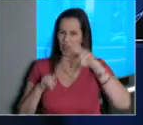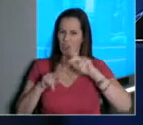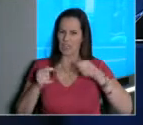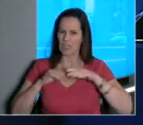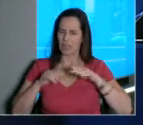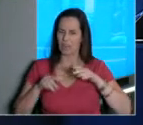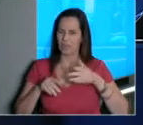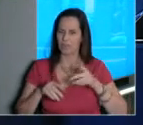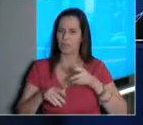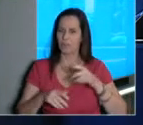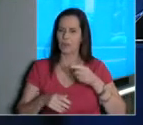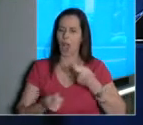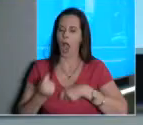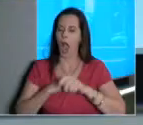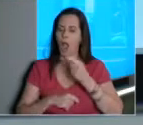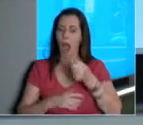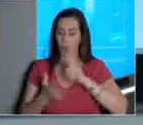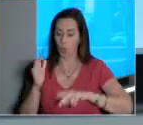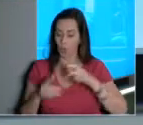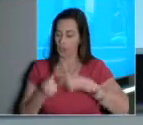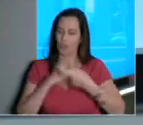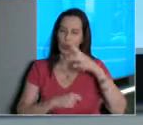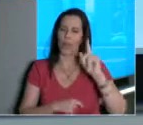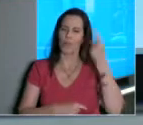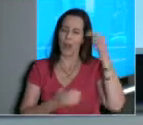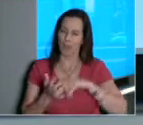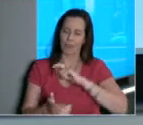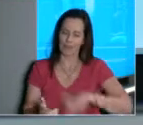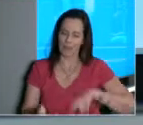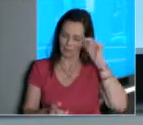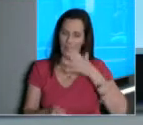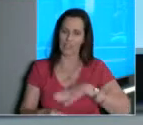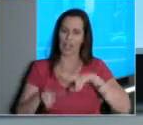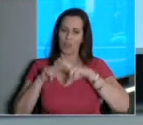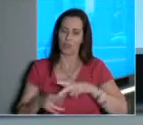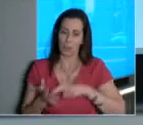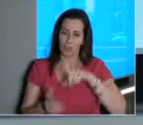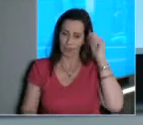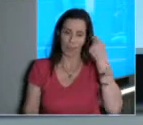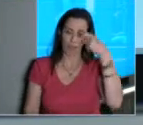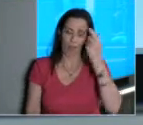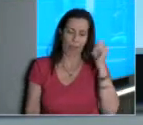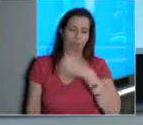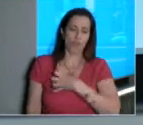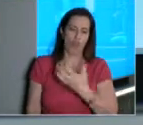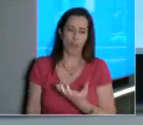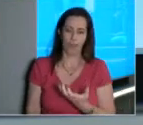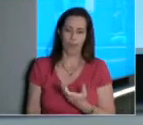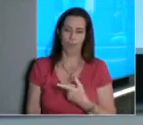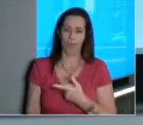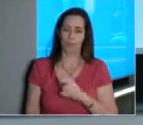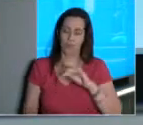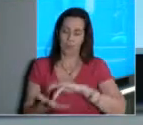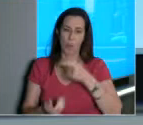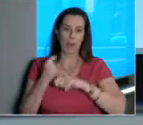כאן. הארנונה לעסקים היא יותר גדולה בכל הארץ, בגלל זה תל אביב היא העיר הכי עשירה בארץ, כי היא המעוז הכלכלי